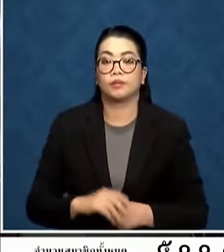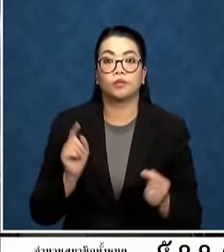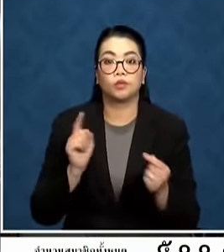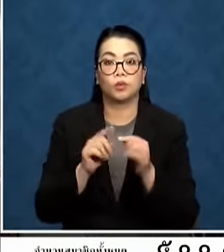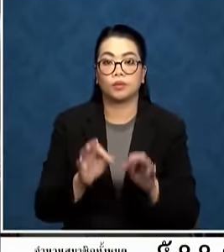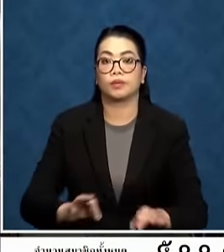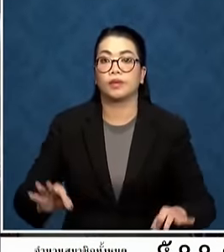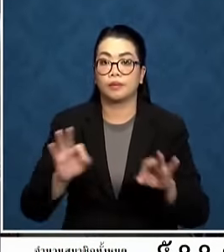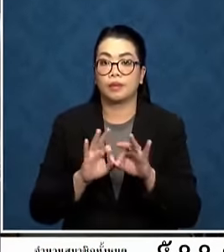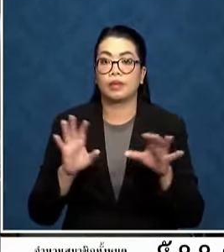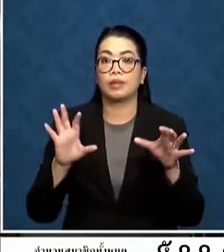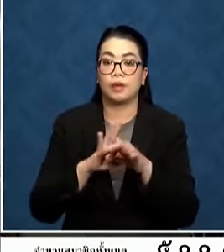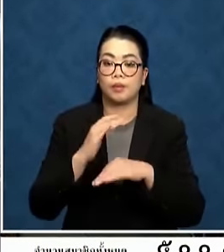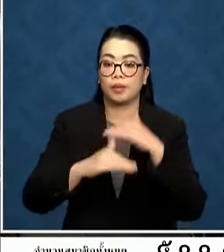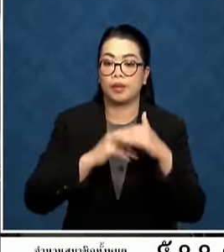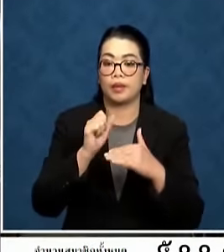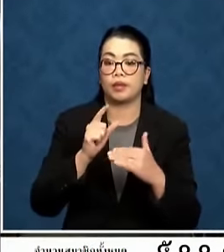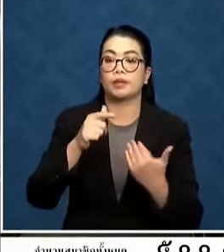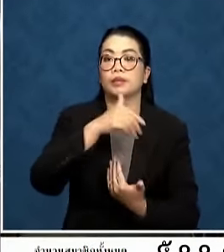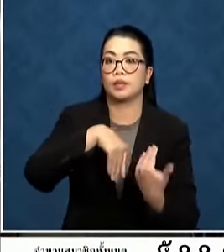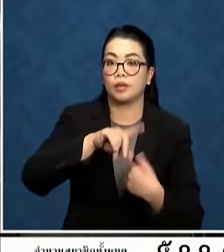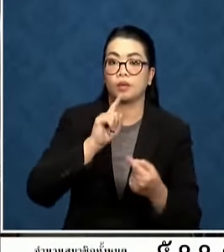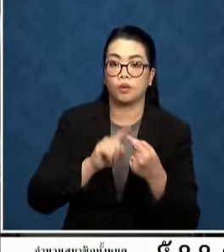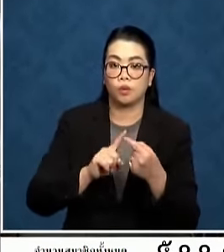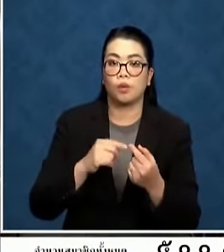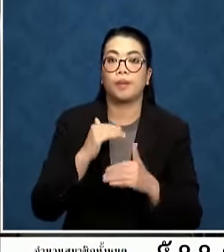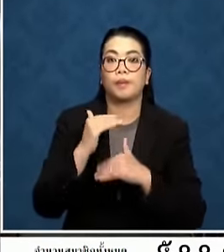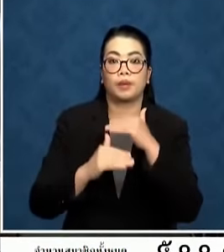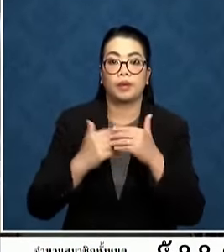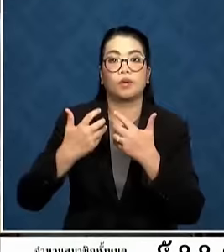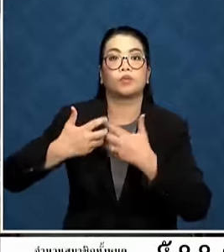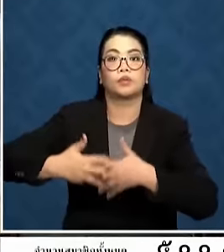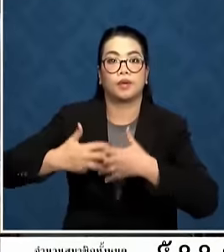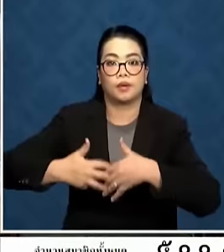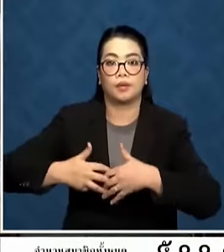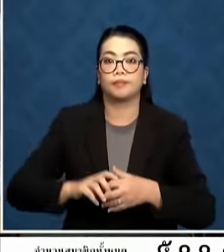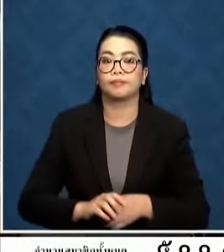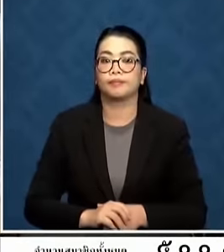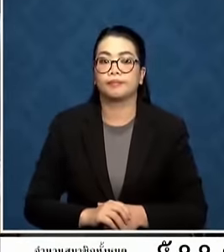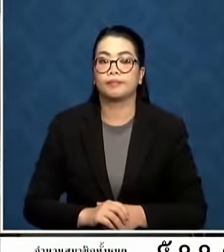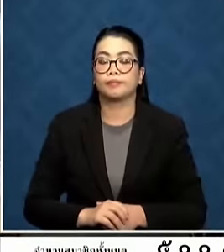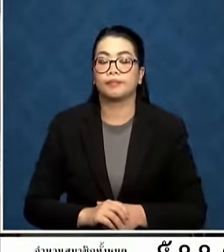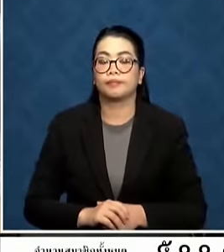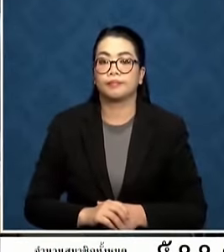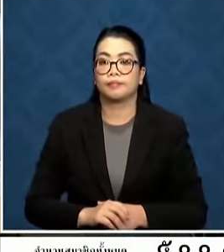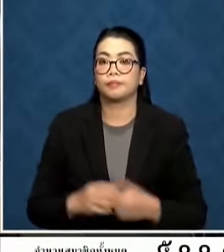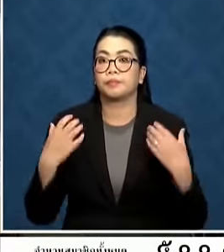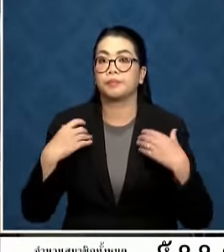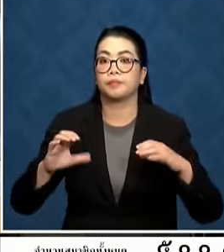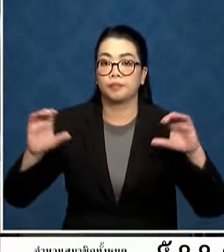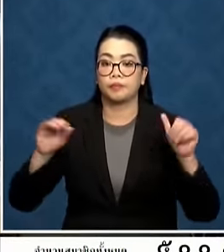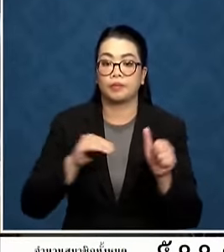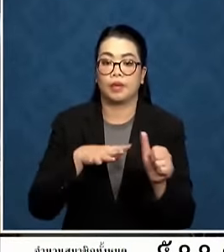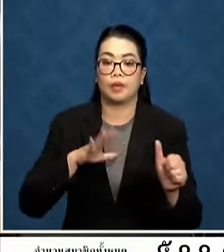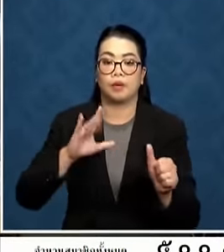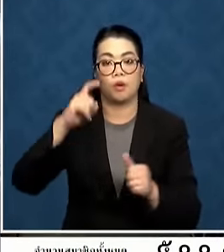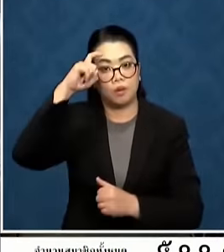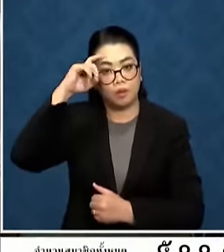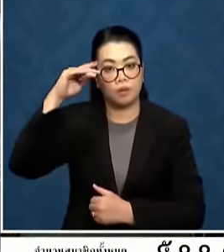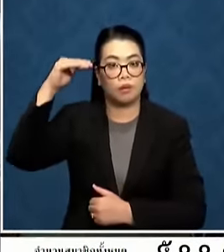สำคัญที่เกี่ยวข้องกับการพัฒนาเศรษฐกิจโดยเฉพาะประเด็นการพัฒนาอุตสาหกรรมต้องเรียนว่ารัฐบาลภายใต้การนำของท่านนายก